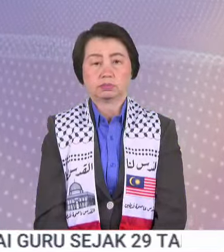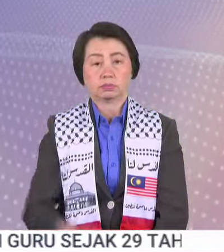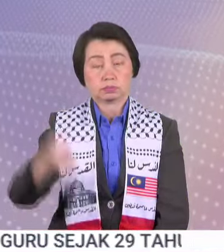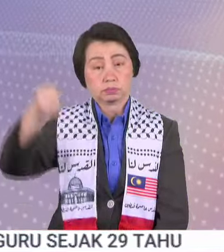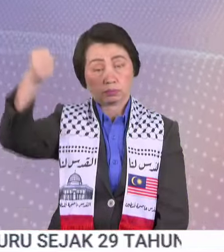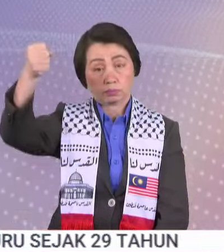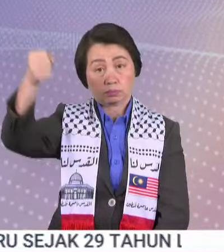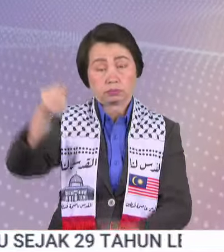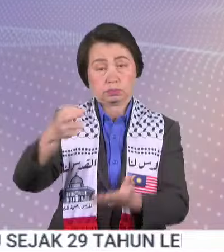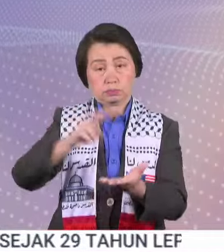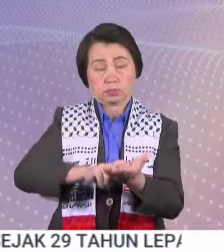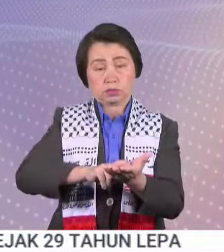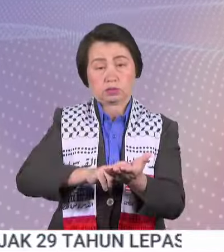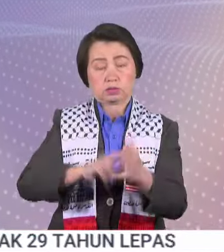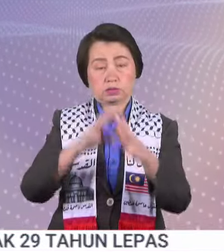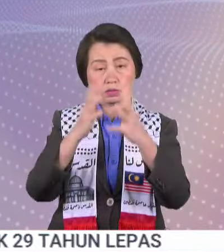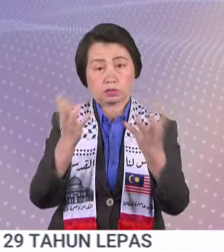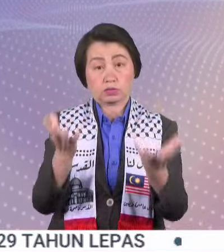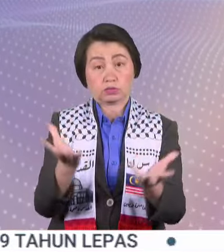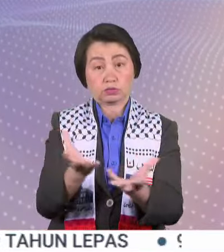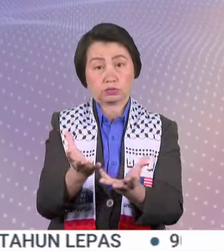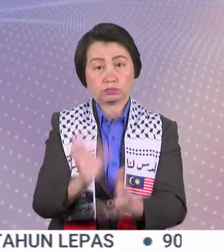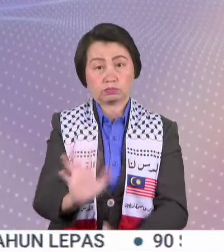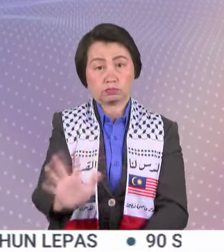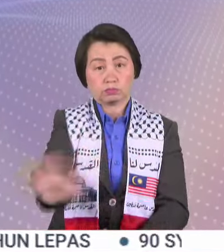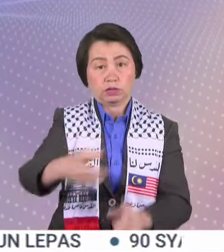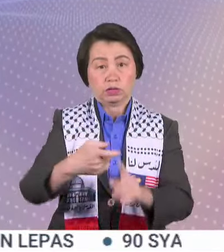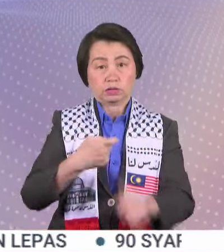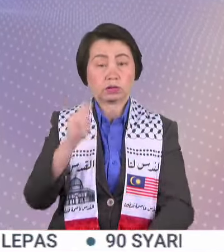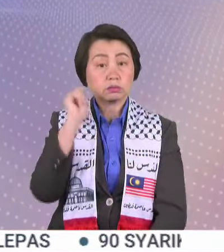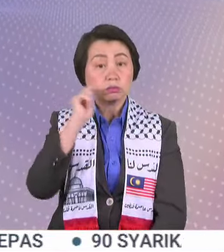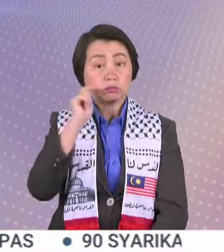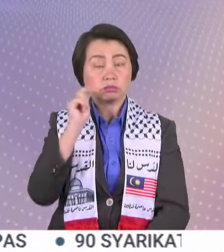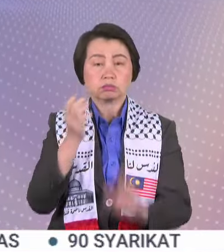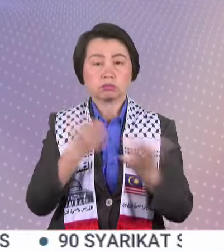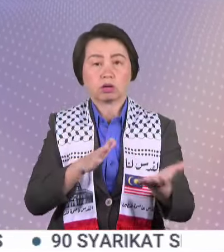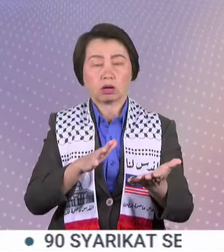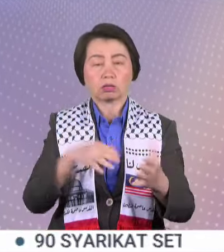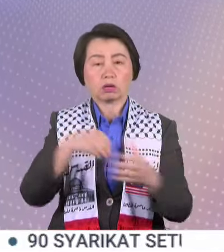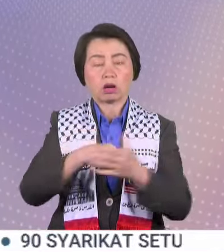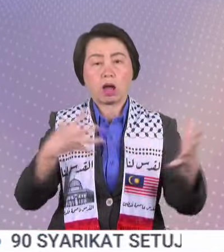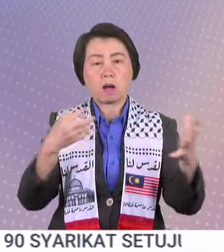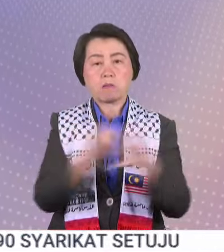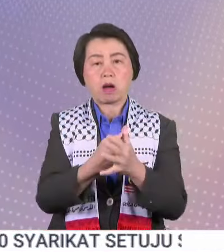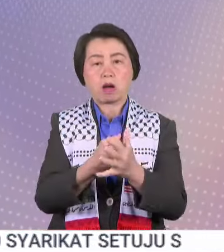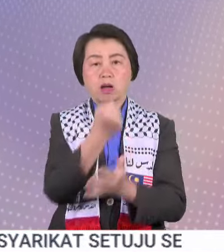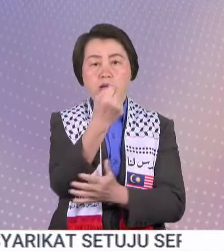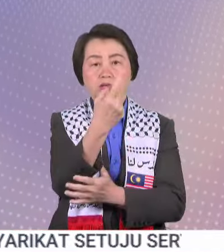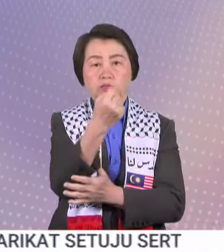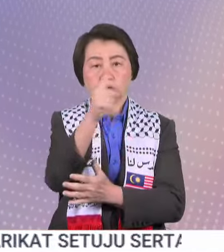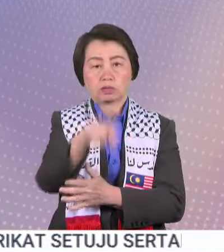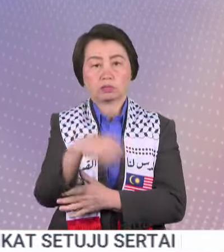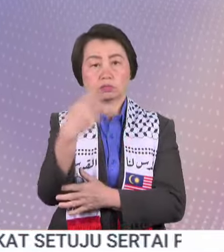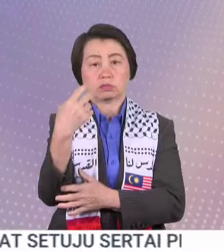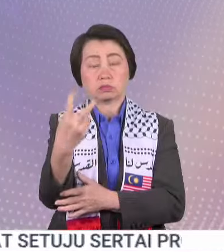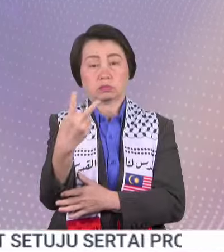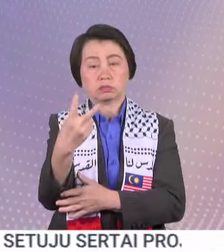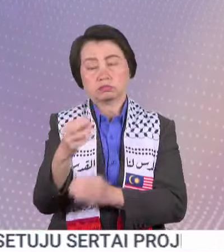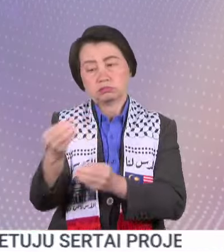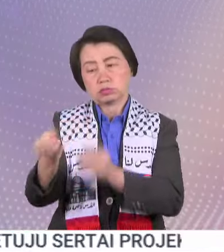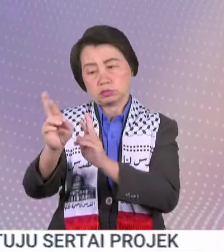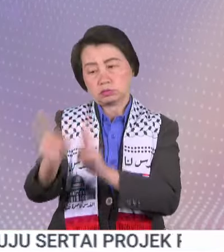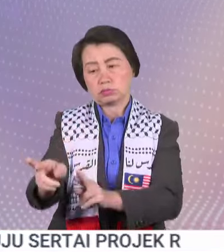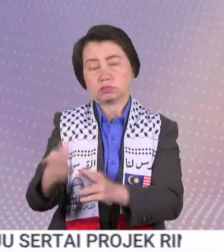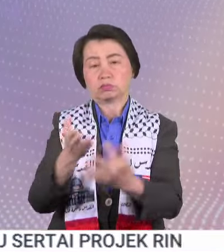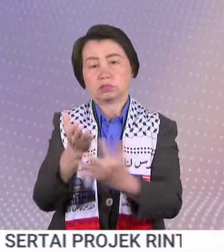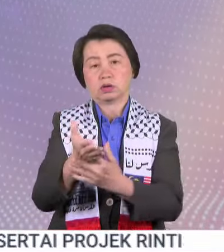Pemegang rekod dunia marathon Kelvin Kiptum dari Kenya yang meninggal dunia dalam nahas jalan raya pada 11 Februari lalu diberi